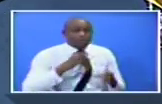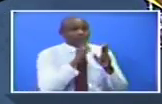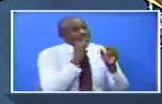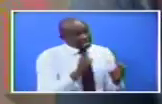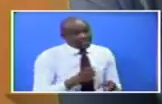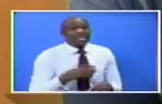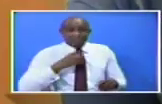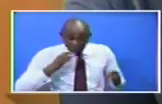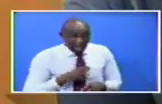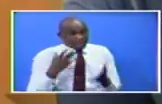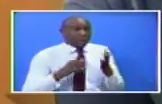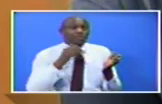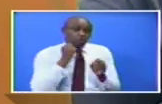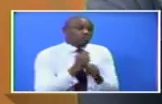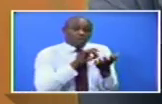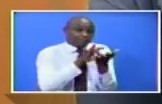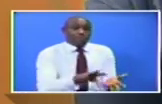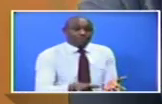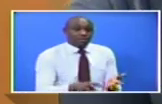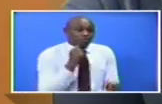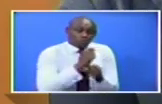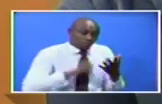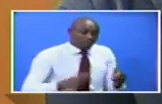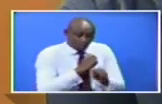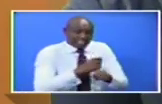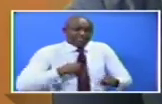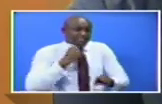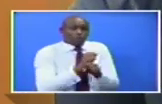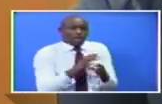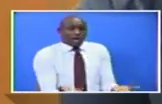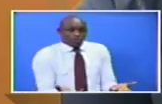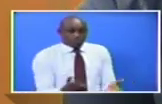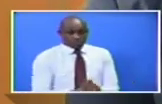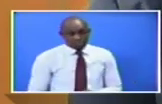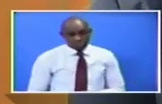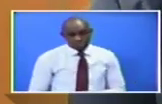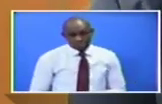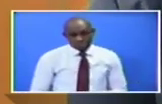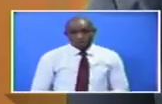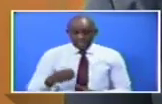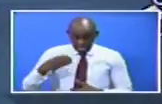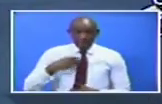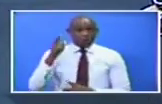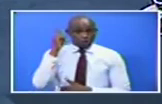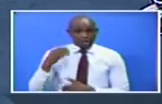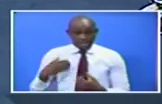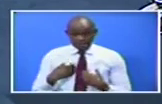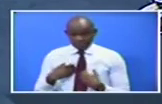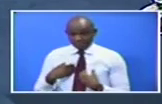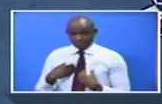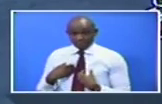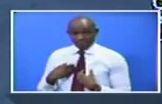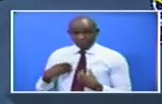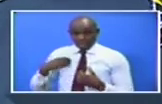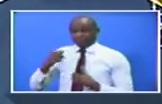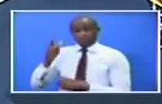sababu wanaogopa kutafutwa kazi. Hilo nalo mnalitetea vipi kwa sekunde chache sana, kwa sababu muda umekwisha? Kuna lawyer ambaye huwa